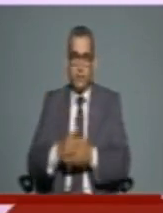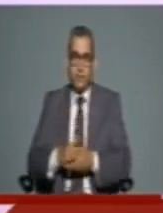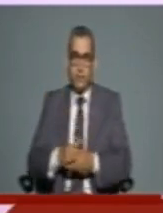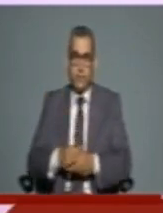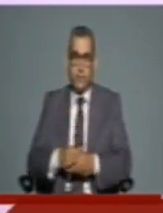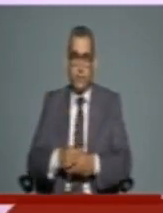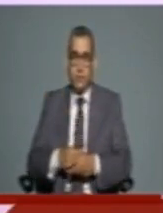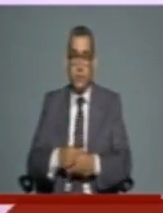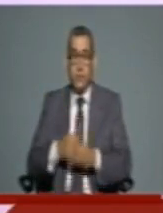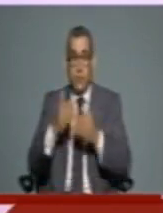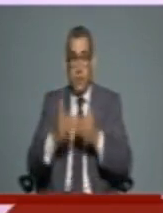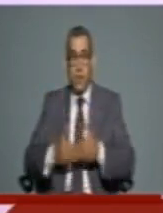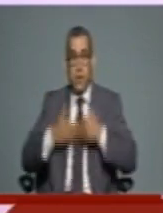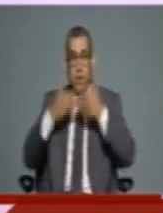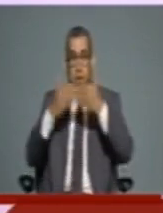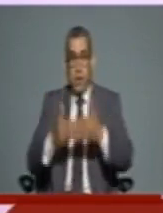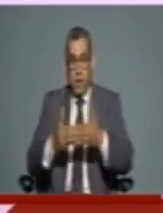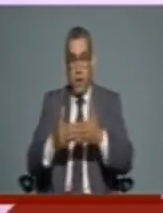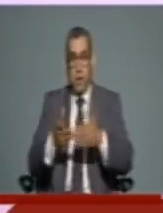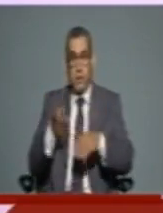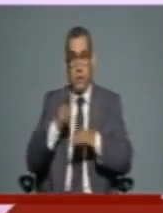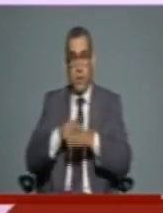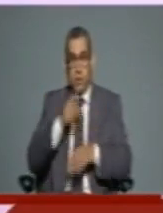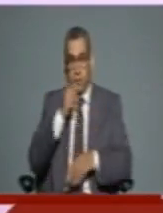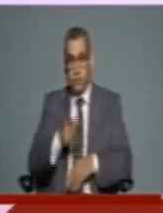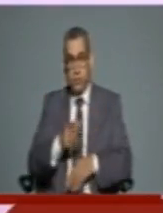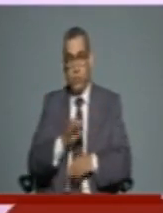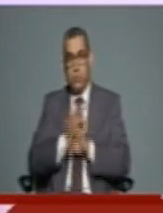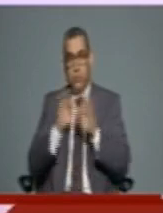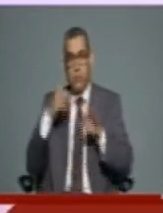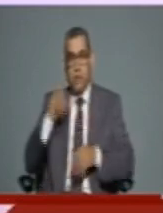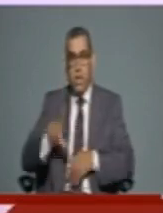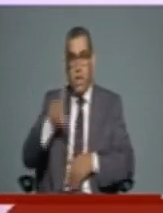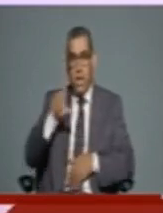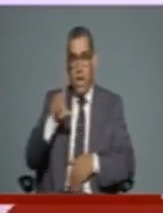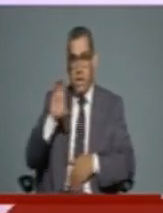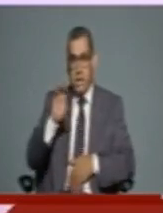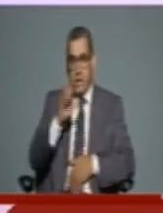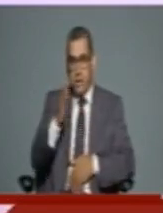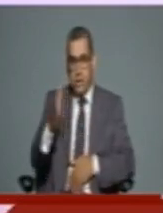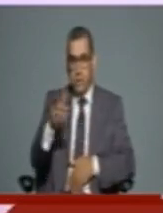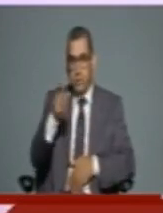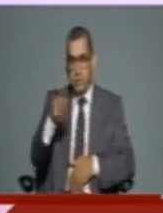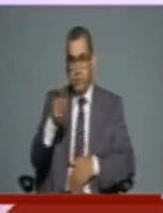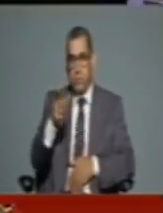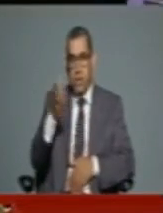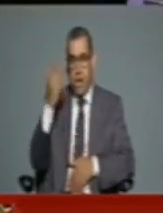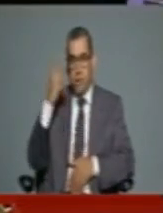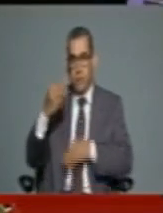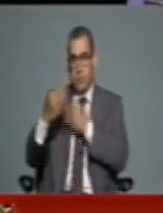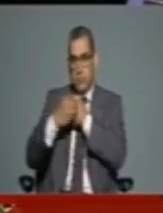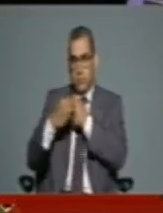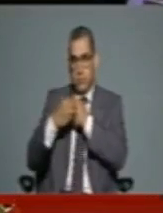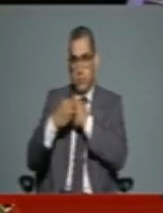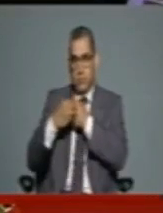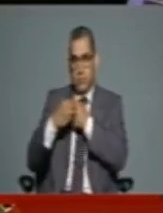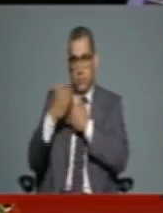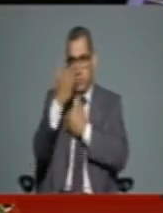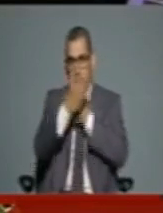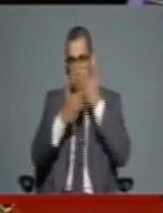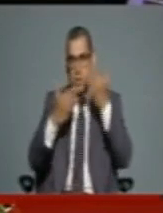مع ذلك كله، فخامة الرئيس، سيادتك كنت واجهتني قبل